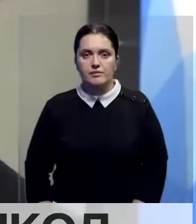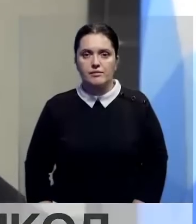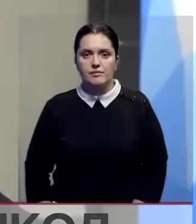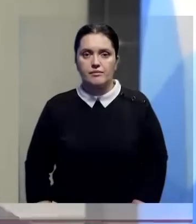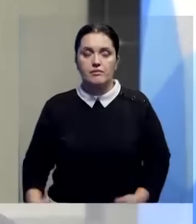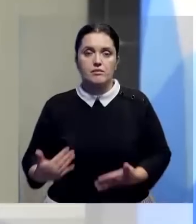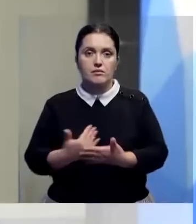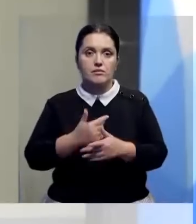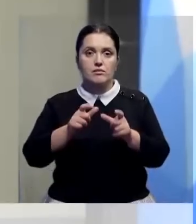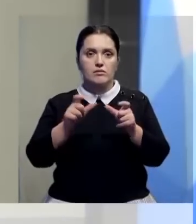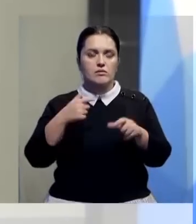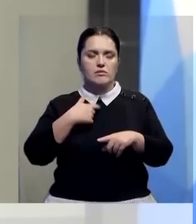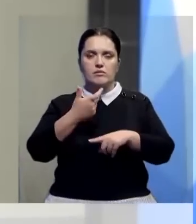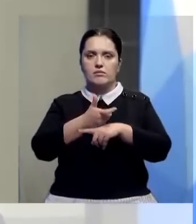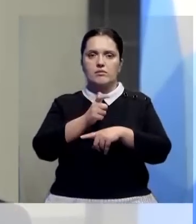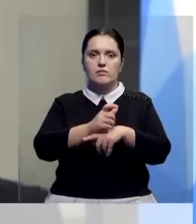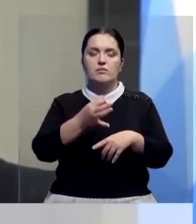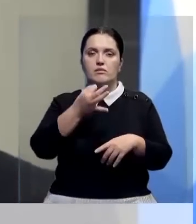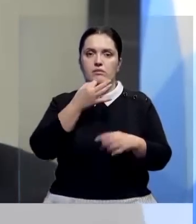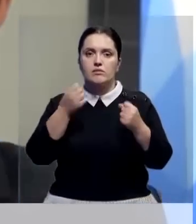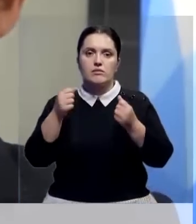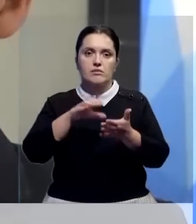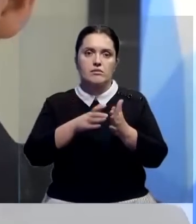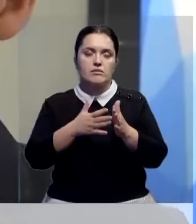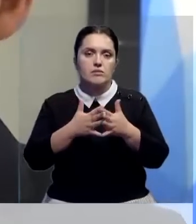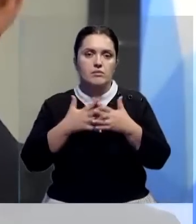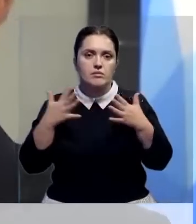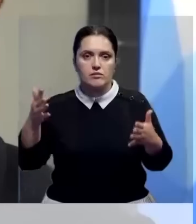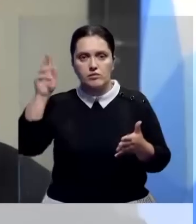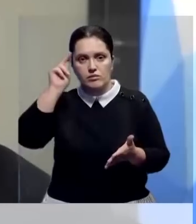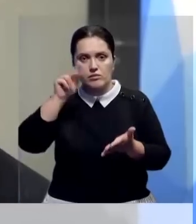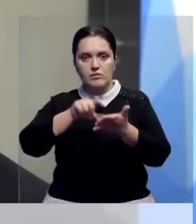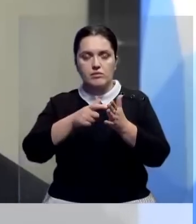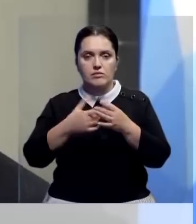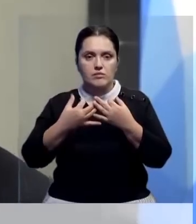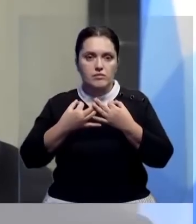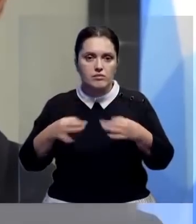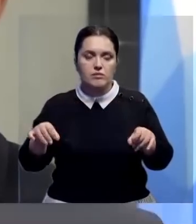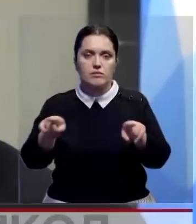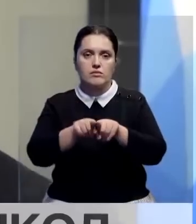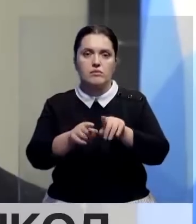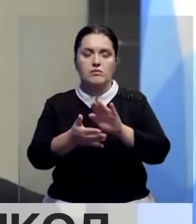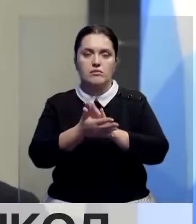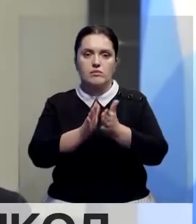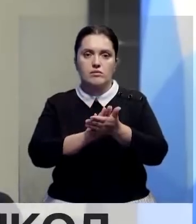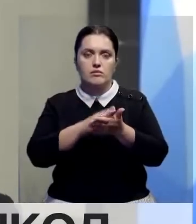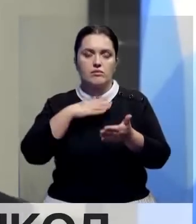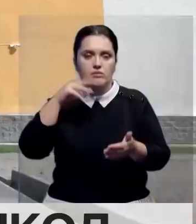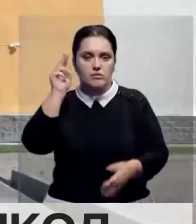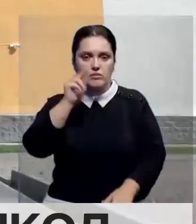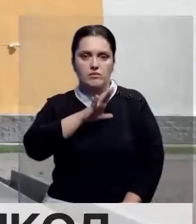В новой школе мне очень понравилось. Спортзал большой, учебные классы просторные. В таких условиях мы не